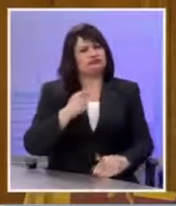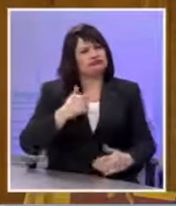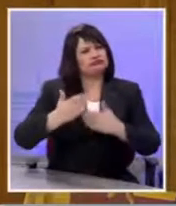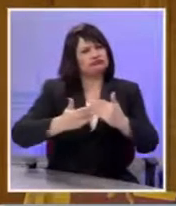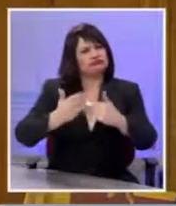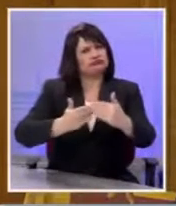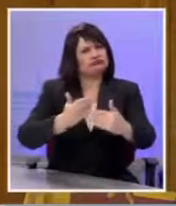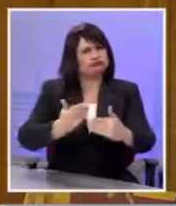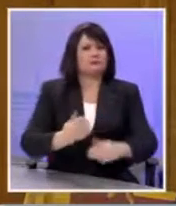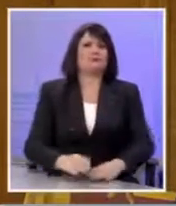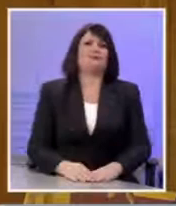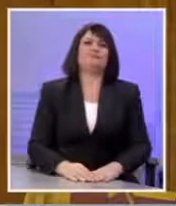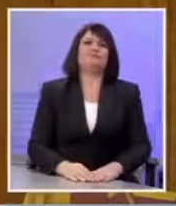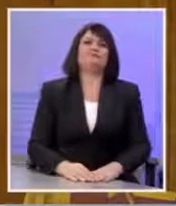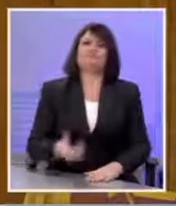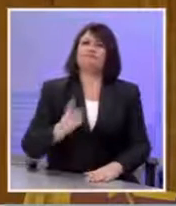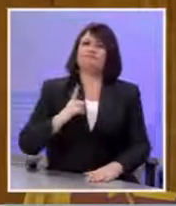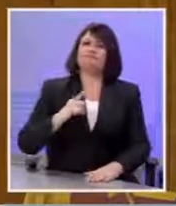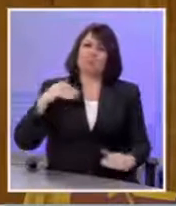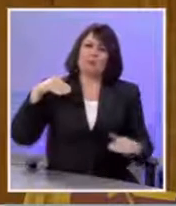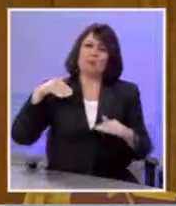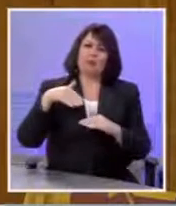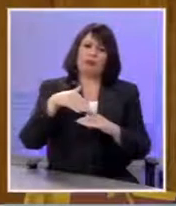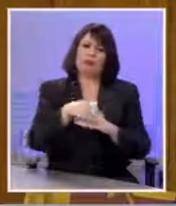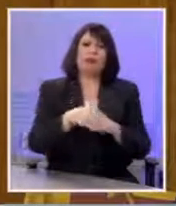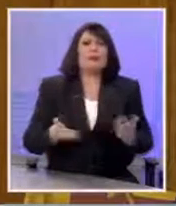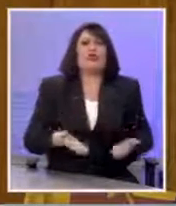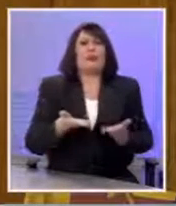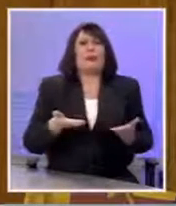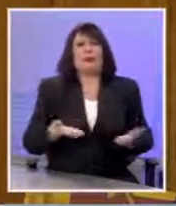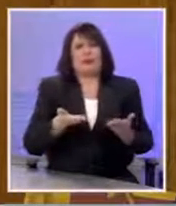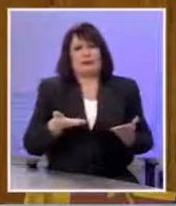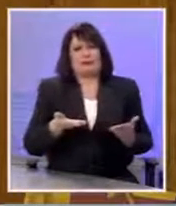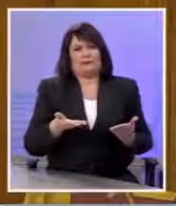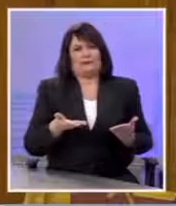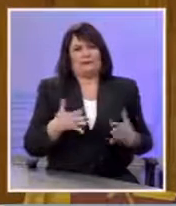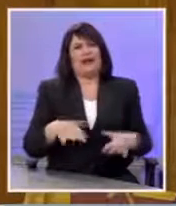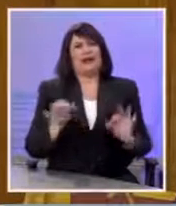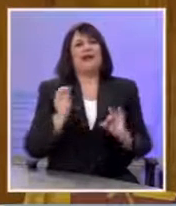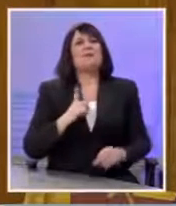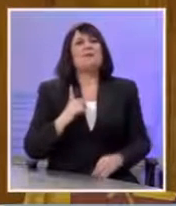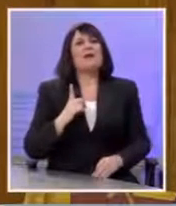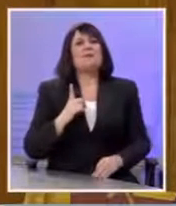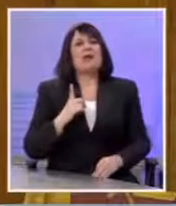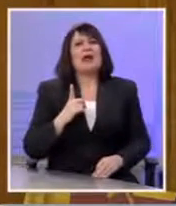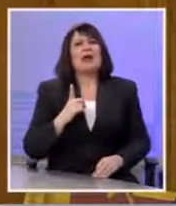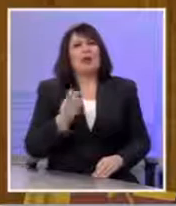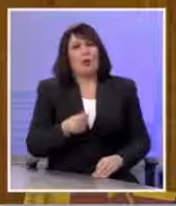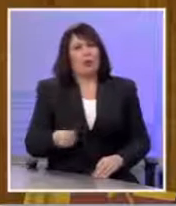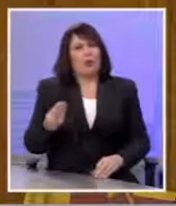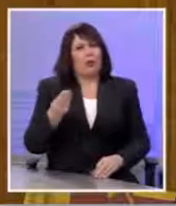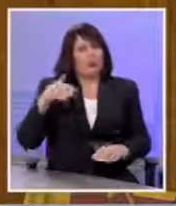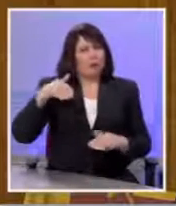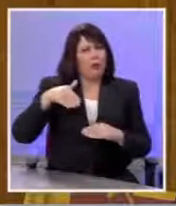Στο μεταξύ η ύφεση αναμένεται αρκετά υπιότερη από ό,τι αρχικά υπολογιζόταν